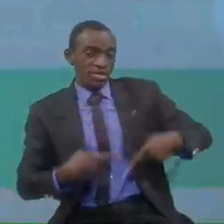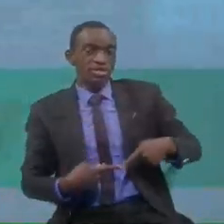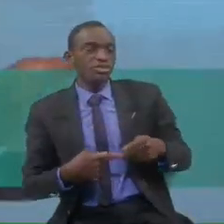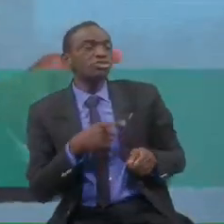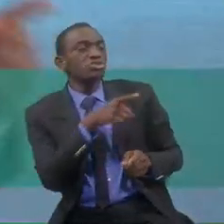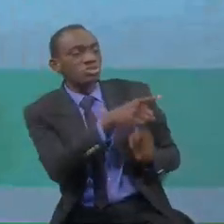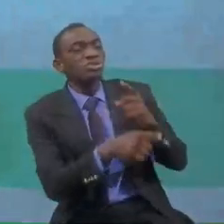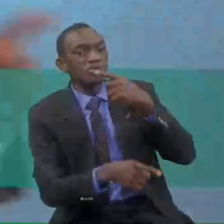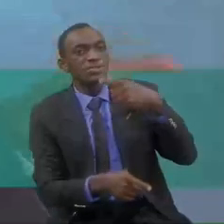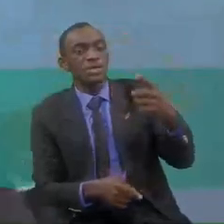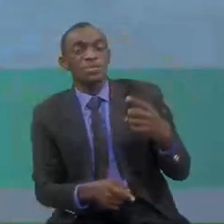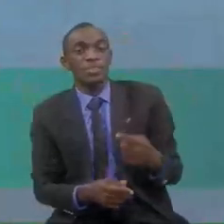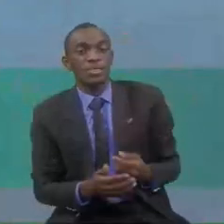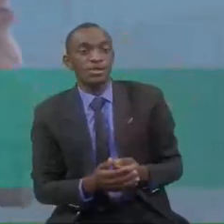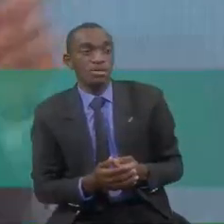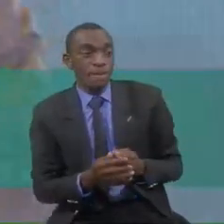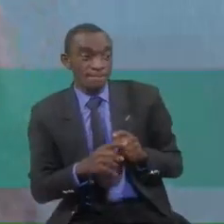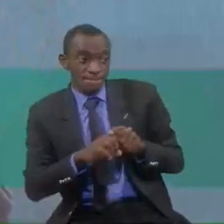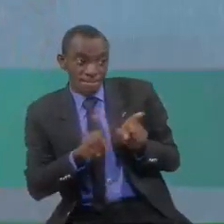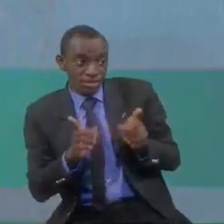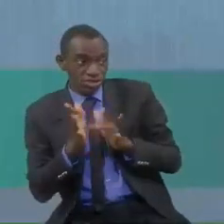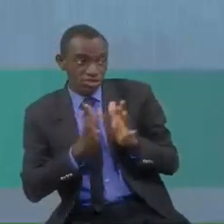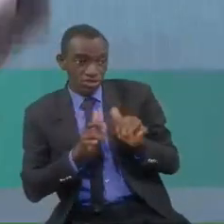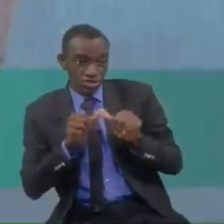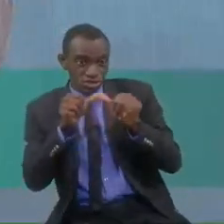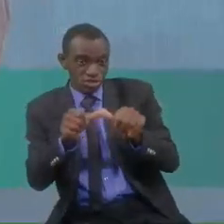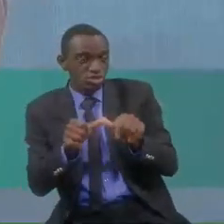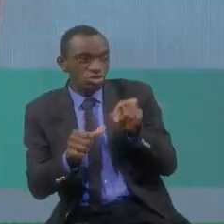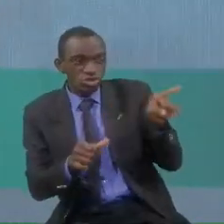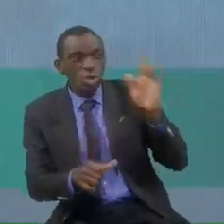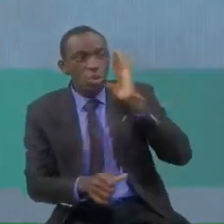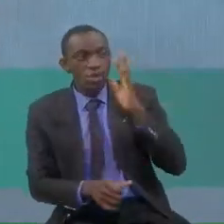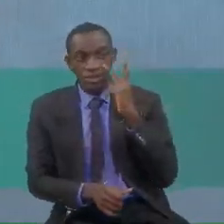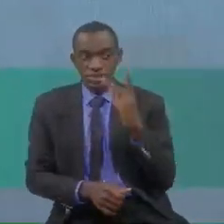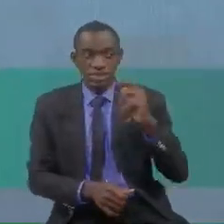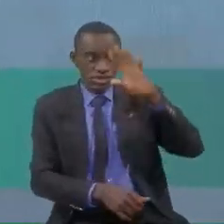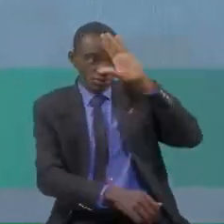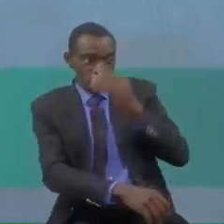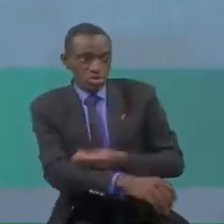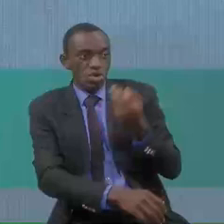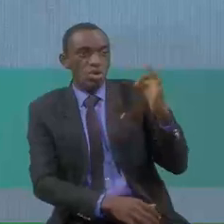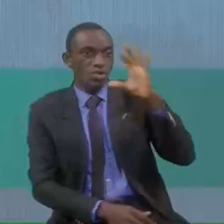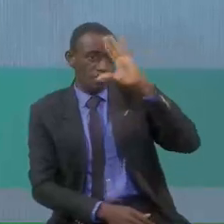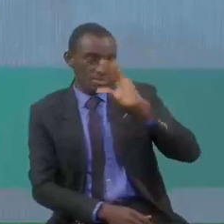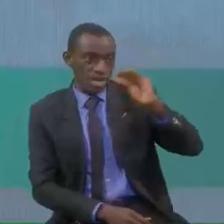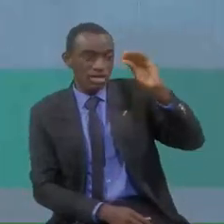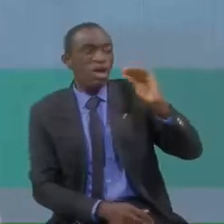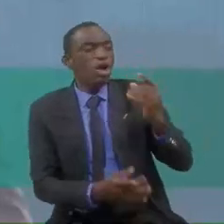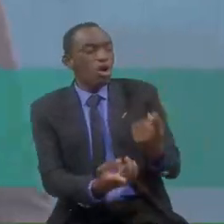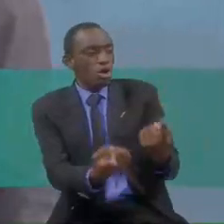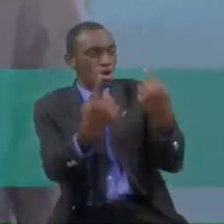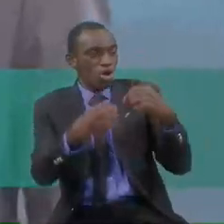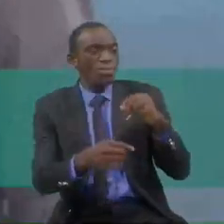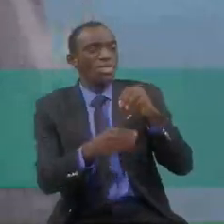vous verrez le Fils de l'homme, c'est le langage qu'il ne voulait pas entendre, venir sur les nuées du